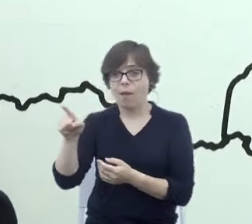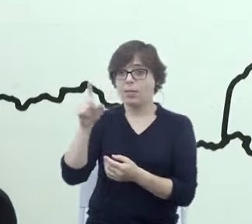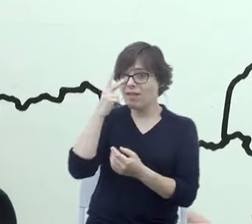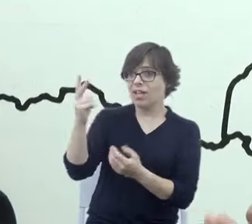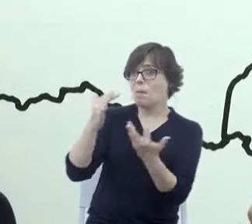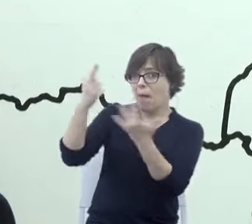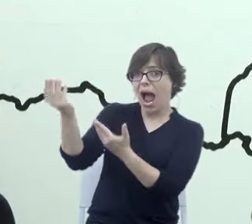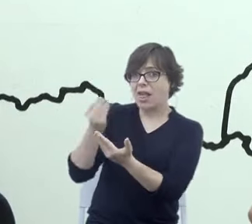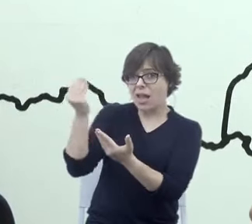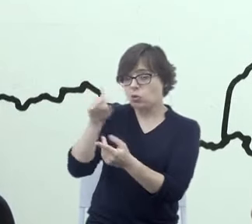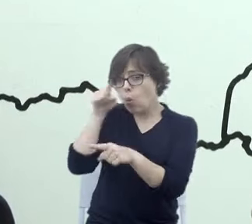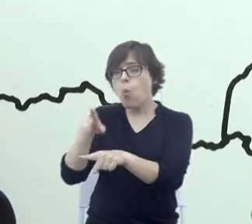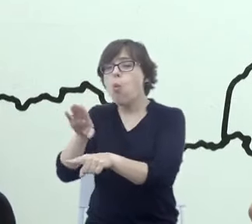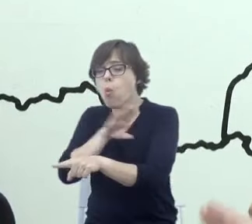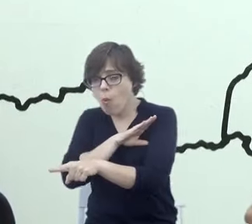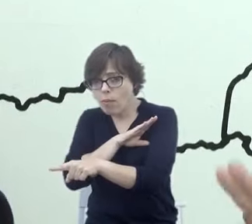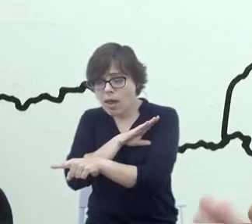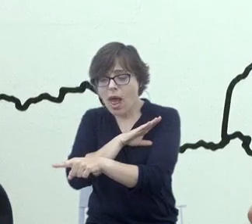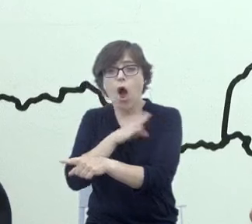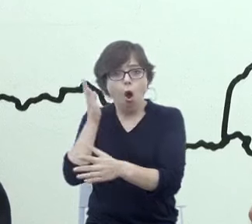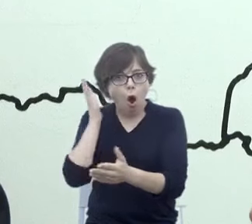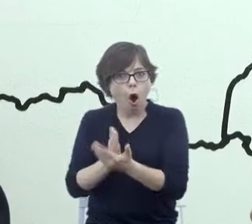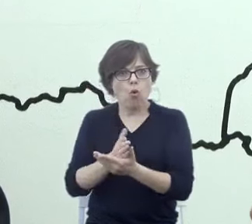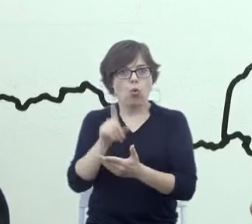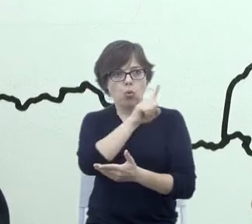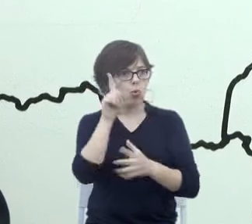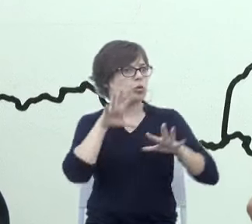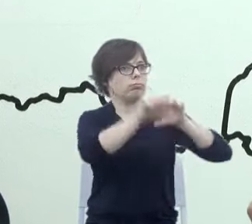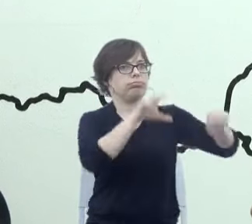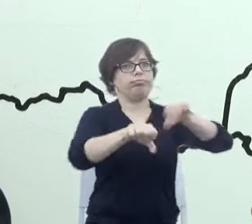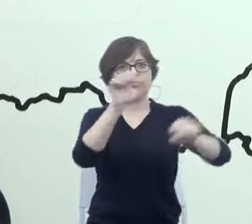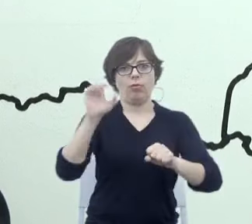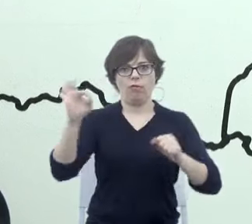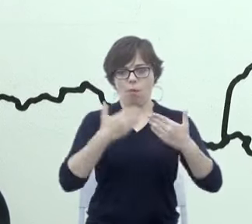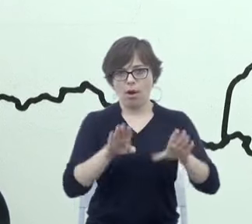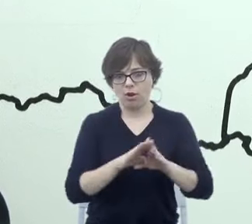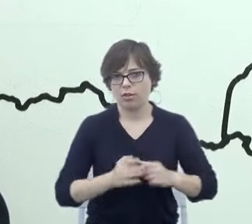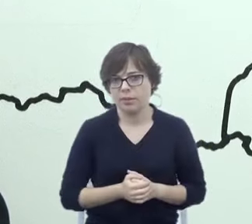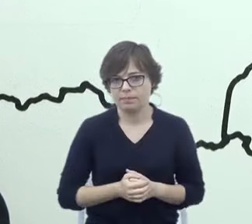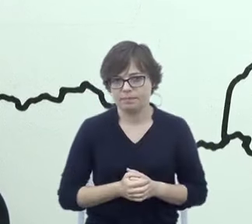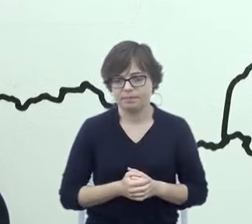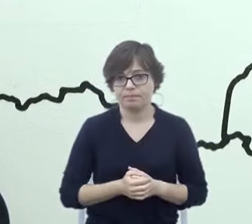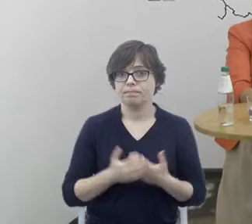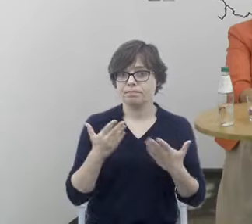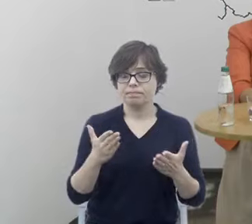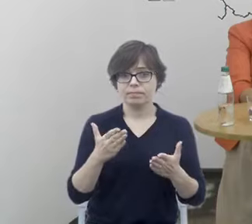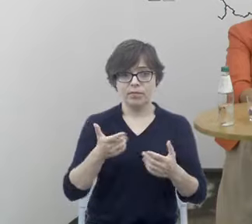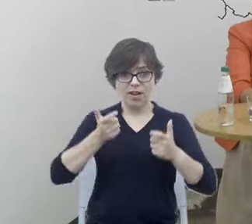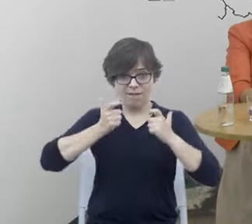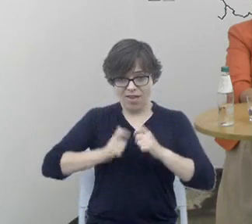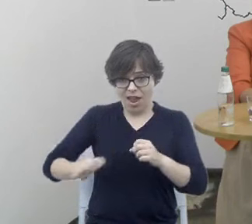mienie. To nie ulega wątpliwości, że takie jednostki we wszystkich tych miejscowościach. Z okolicznych wiosek już